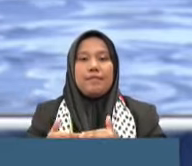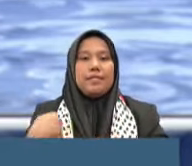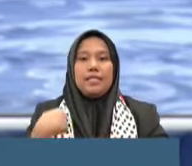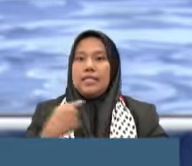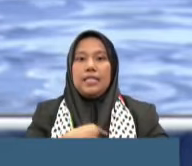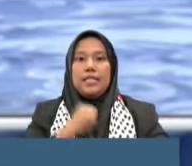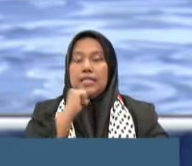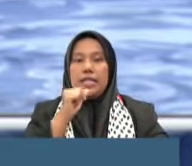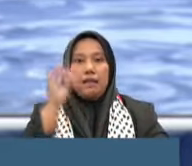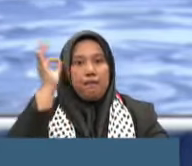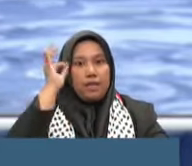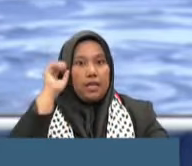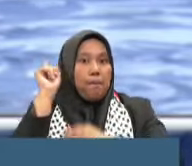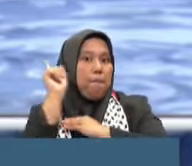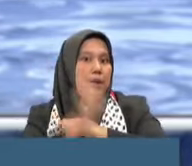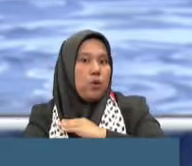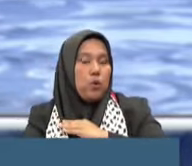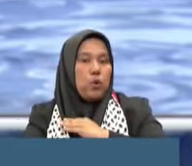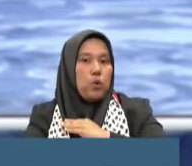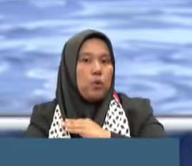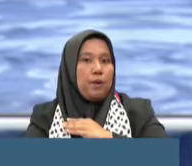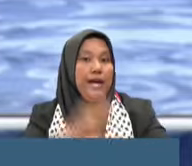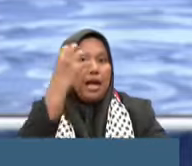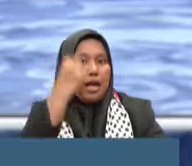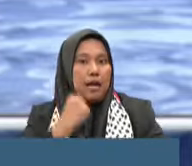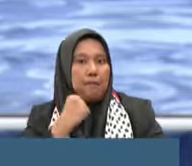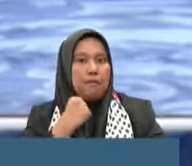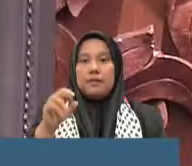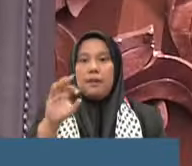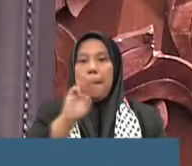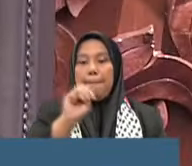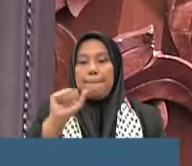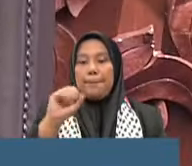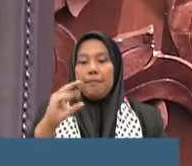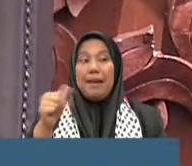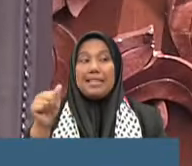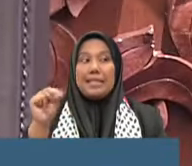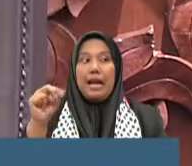menghukum Hamas sebagai badan pengganas.